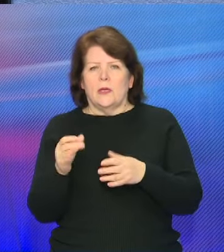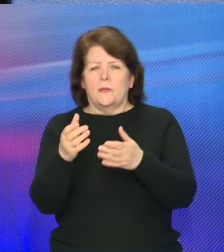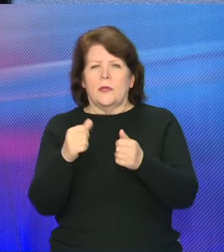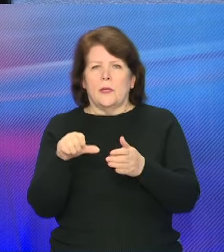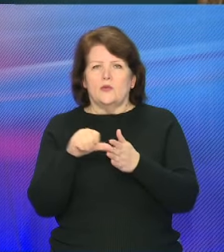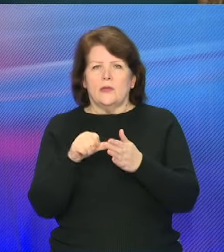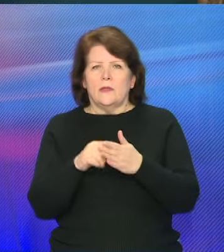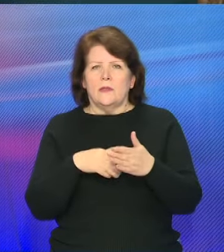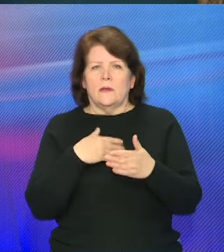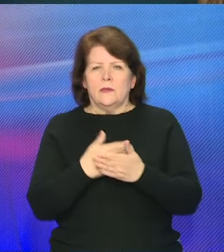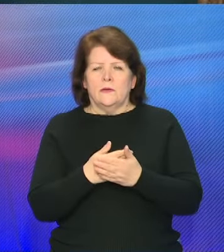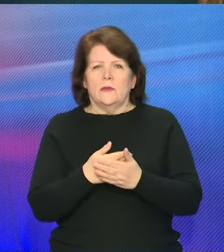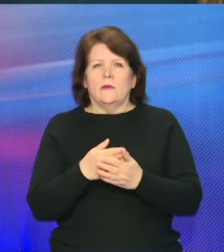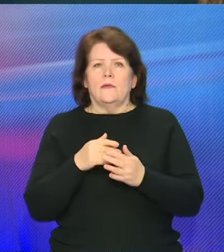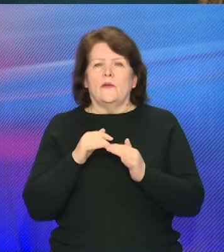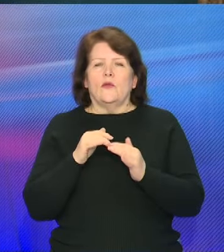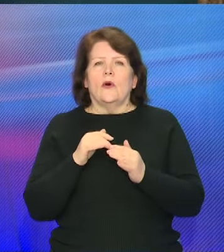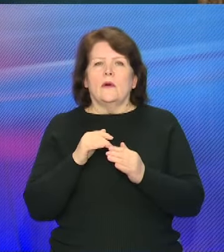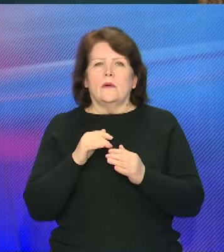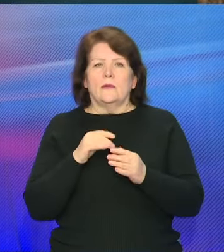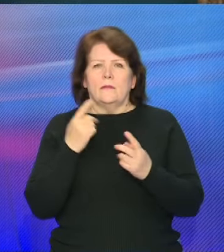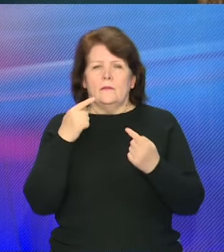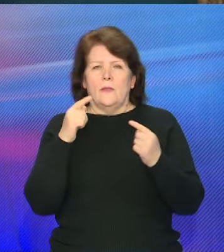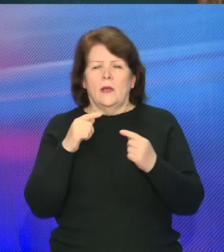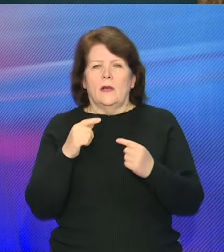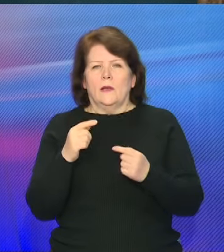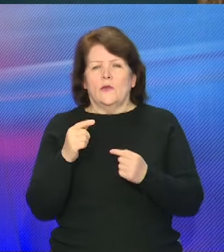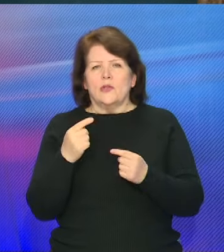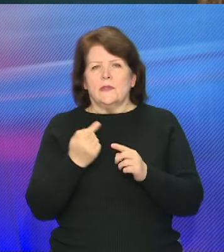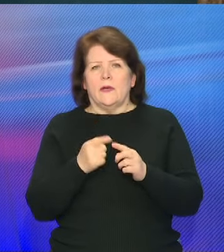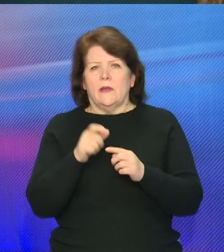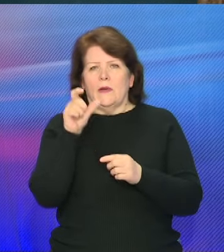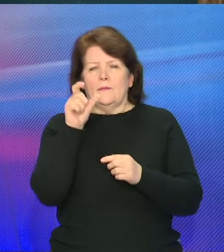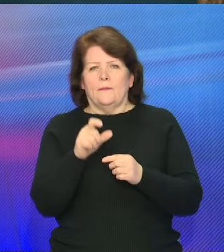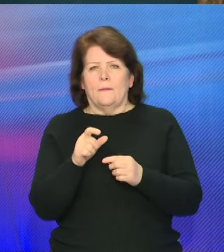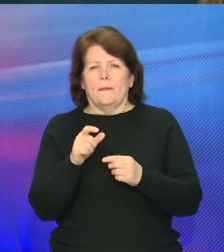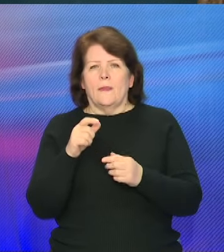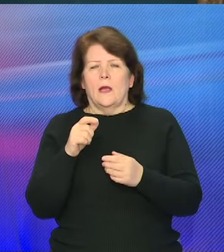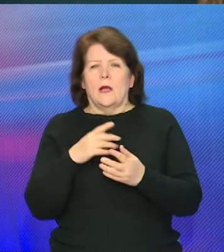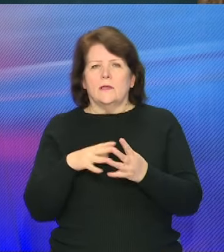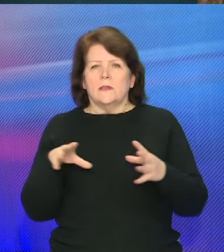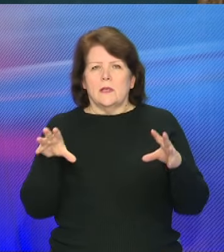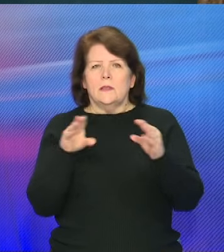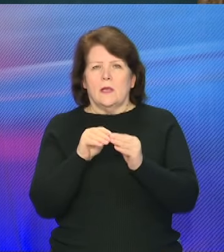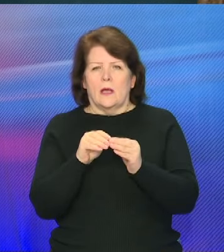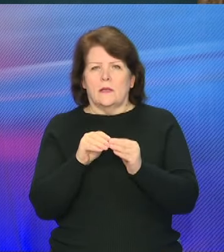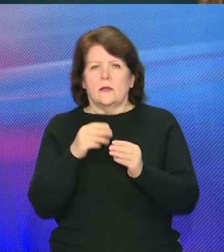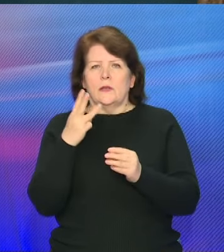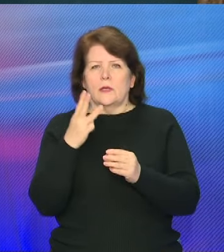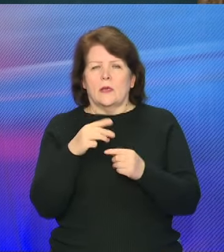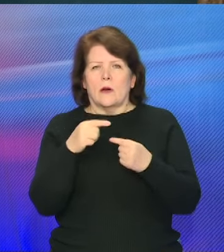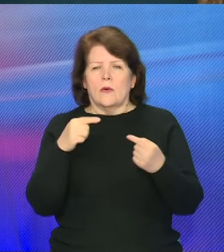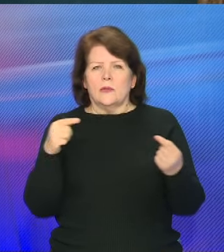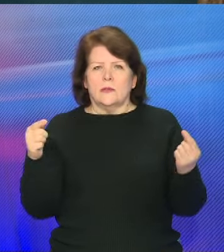громадском житті. Творчасть этого мастака, она сполучает три